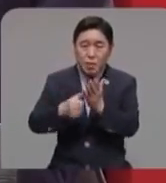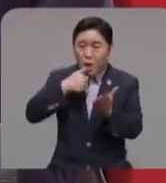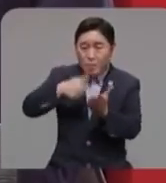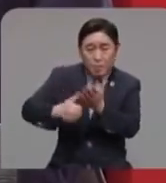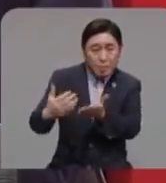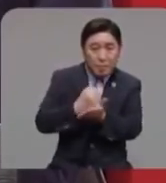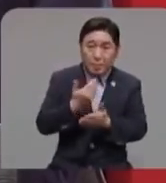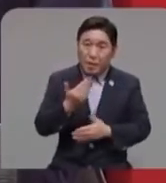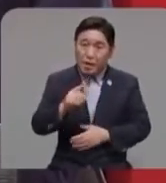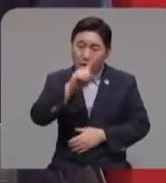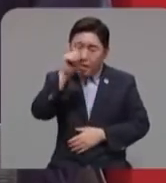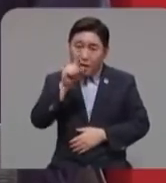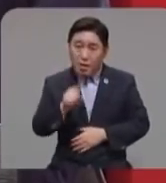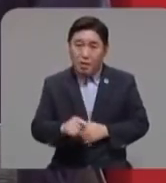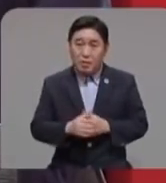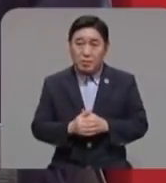얻겠습니까?